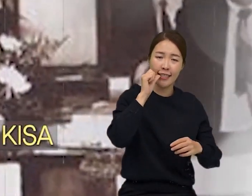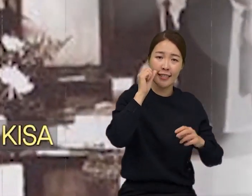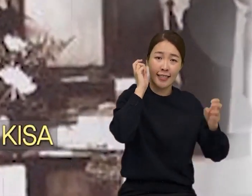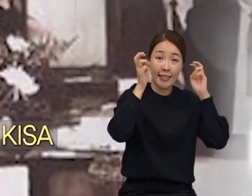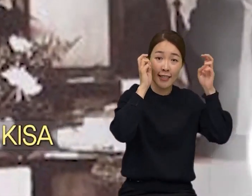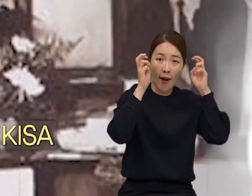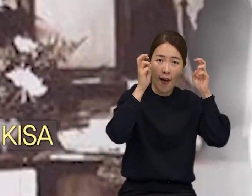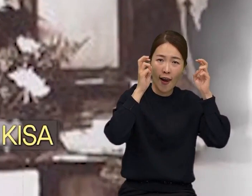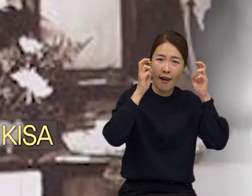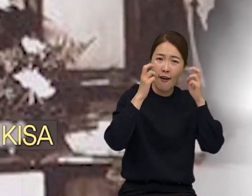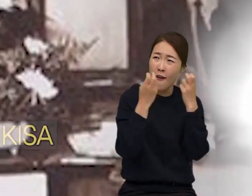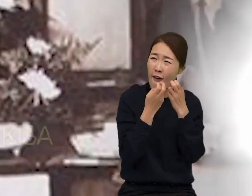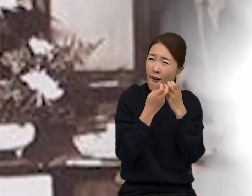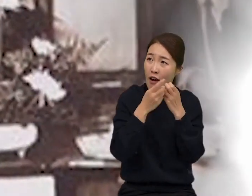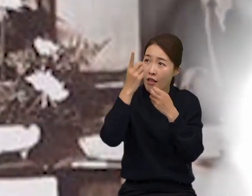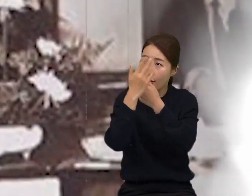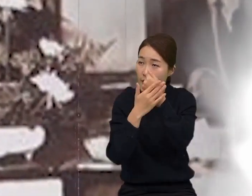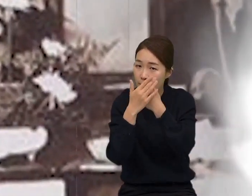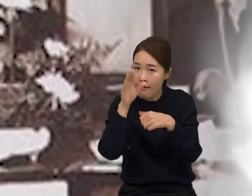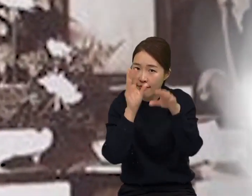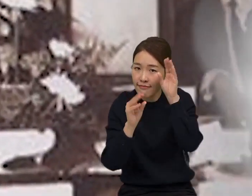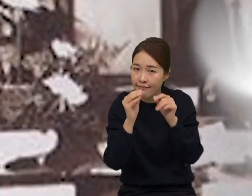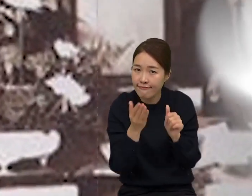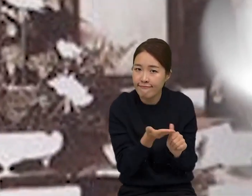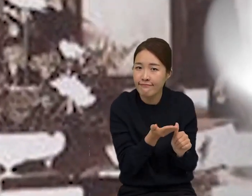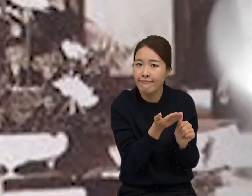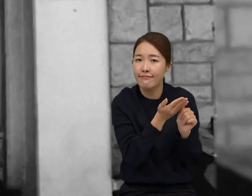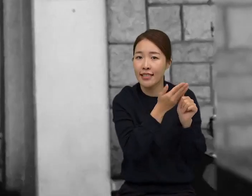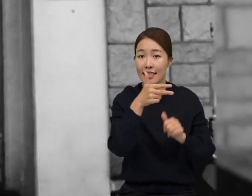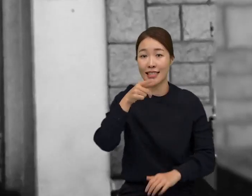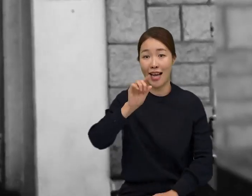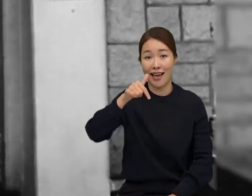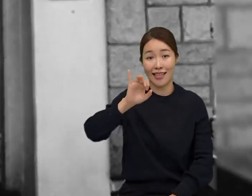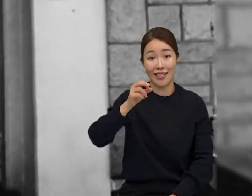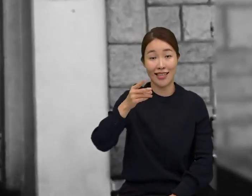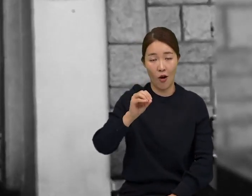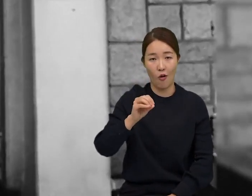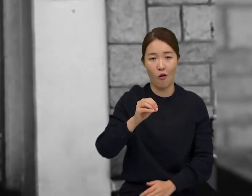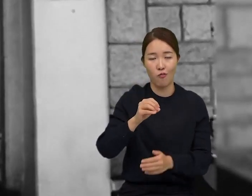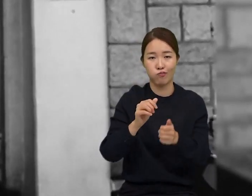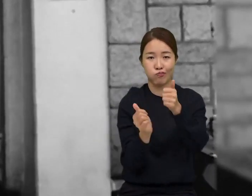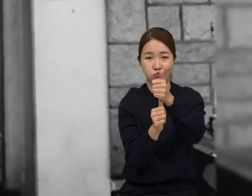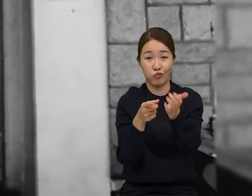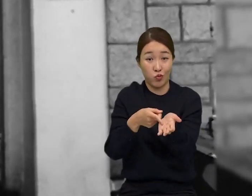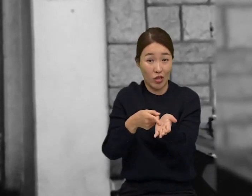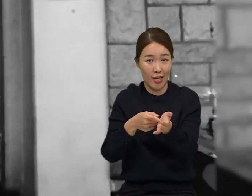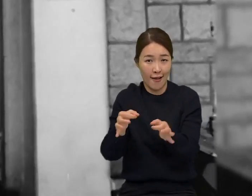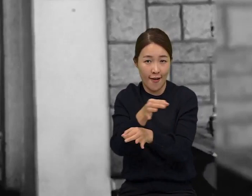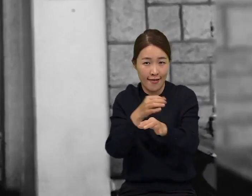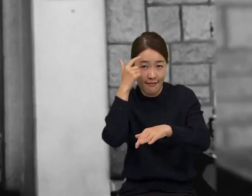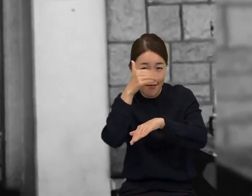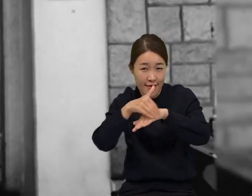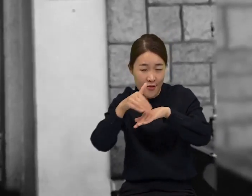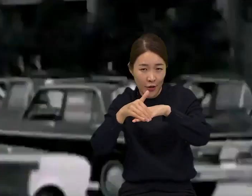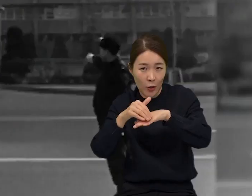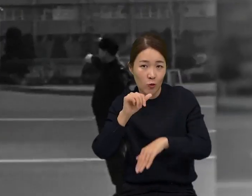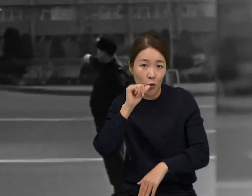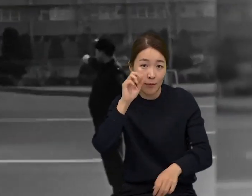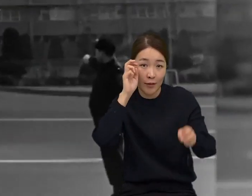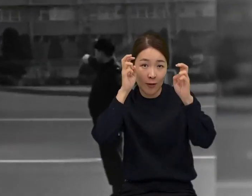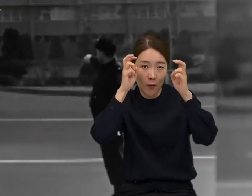한국국제제철차관단 키사를 만들었고 장기영 부총리의 경제기획원이 종합제철소 건설 프로젝트를